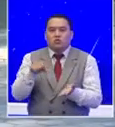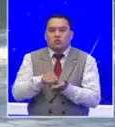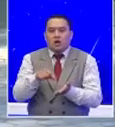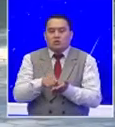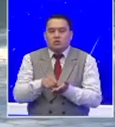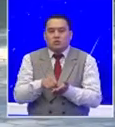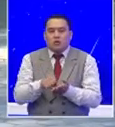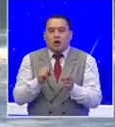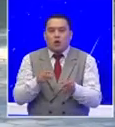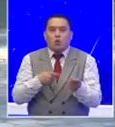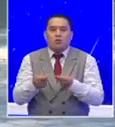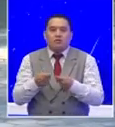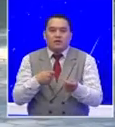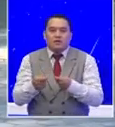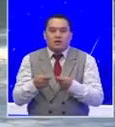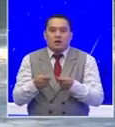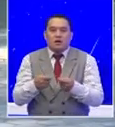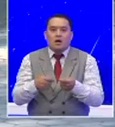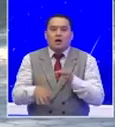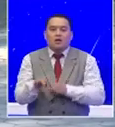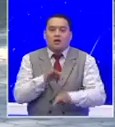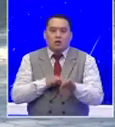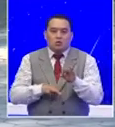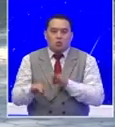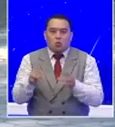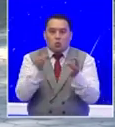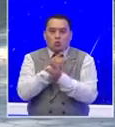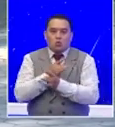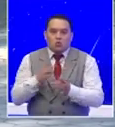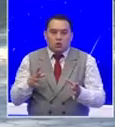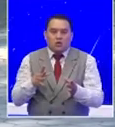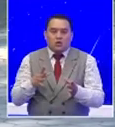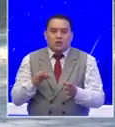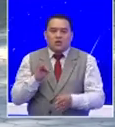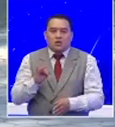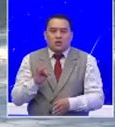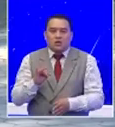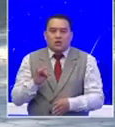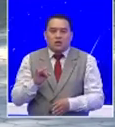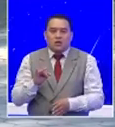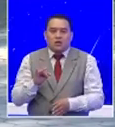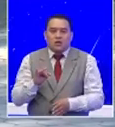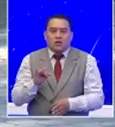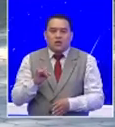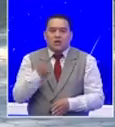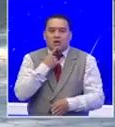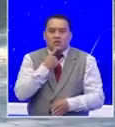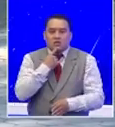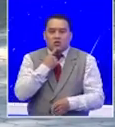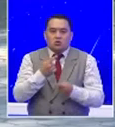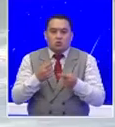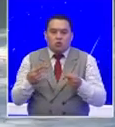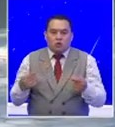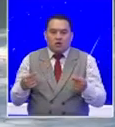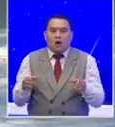как управление архитектурой, управление культурой, управление языков и другие